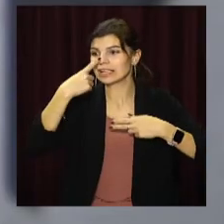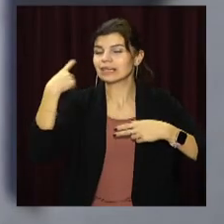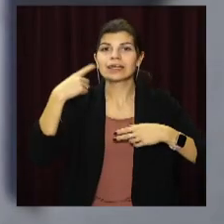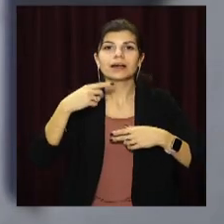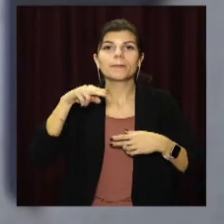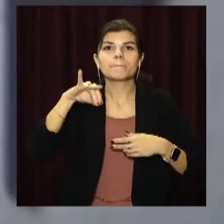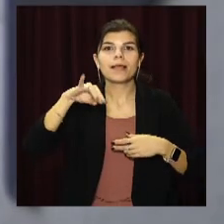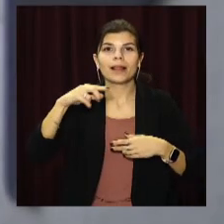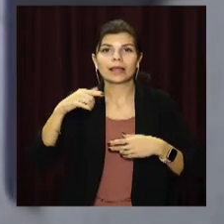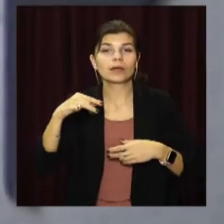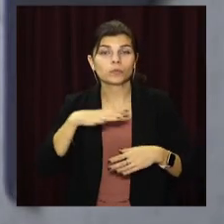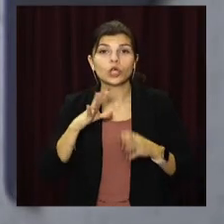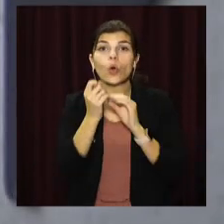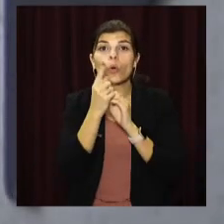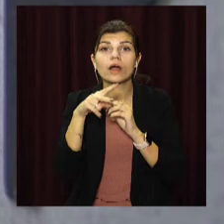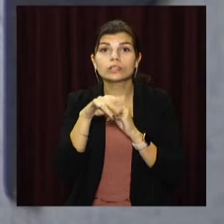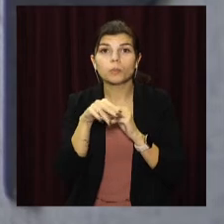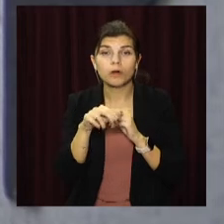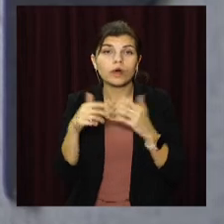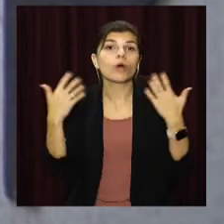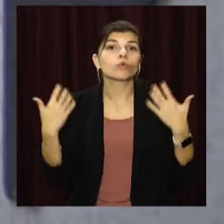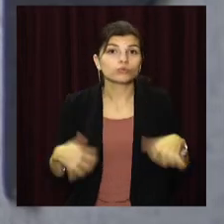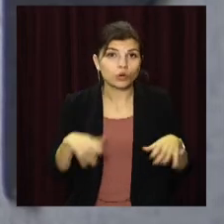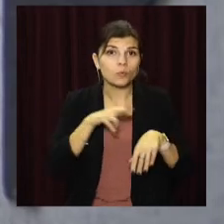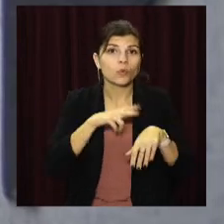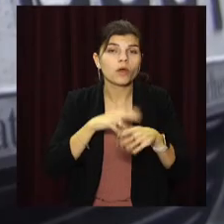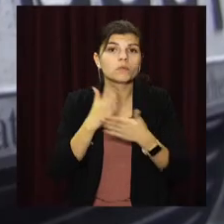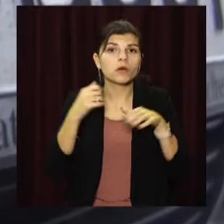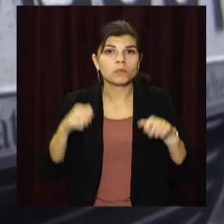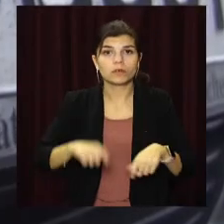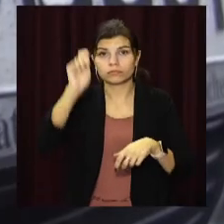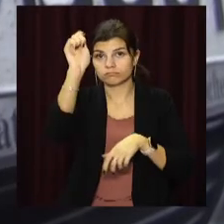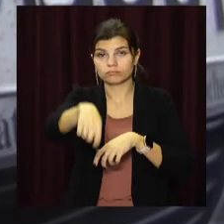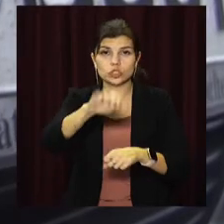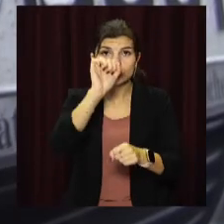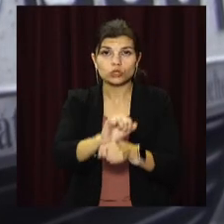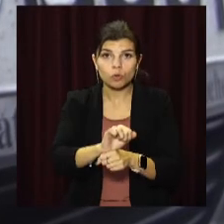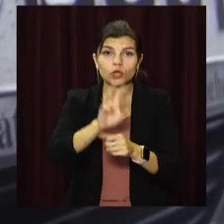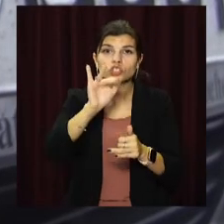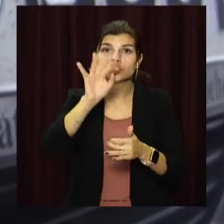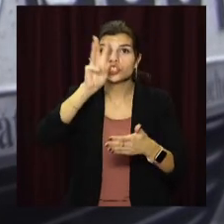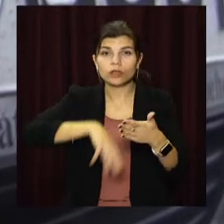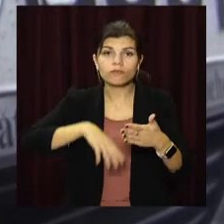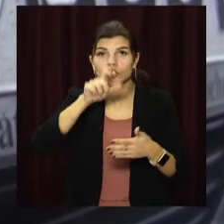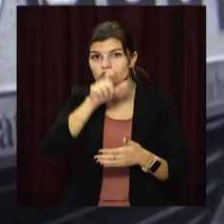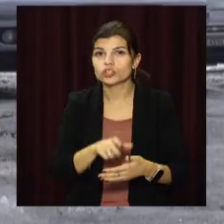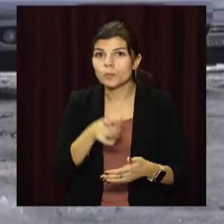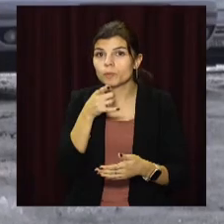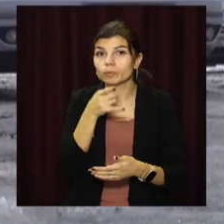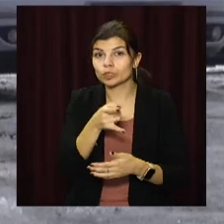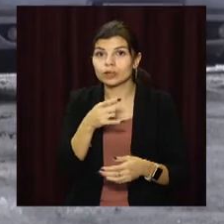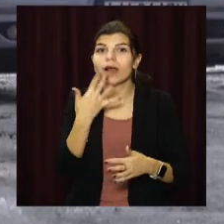кінця. Тож, з 11 листопада поліція має право зупинити машину з такими номерами і оштрафувати власника